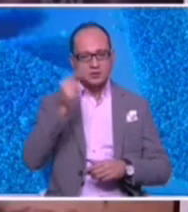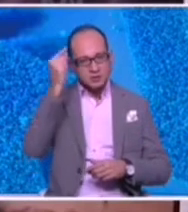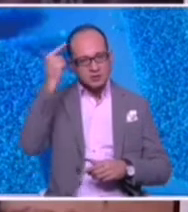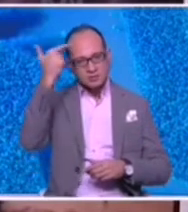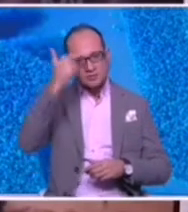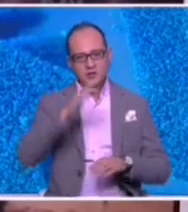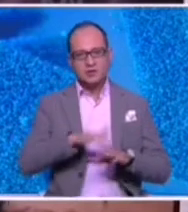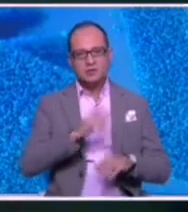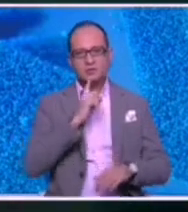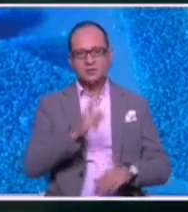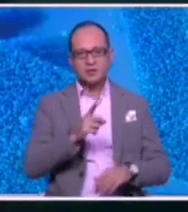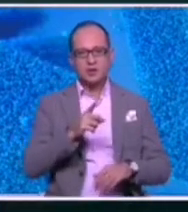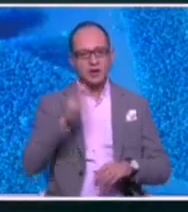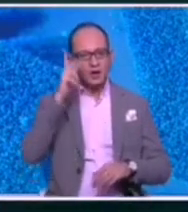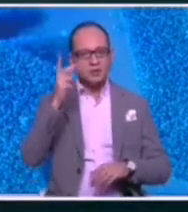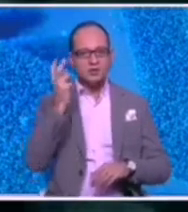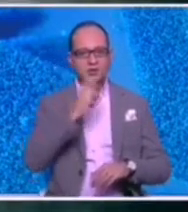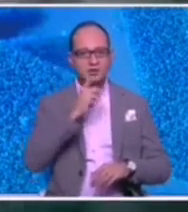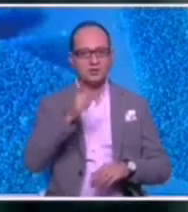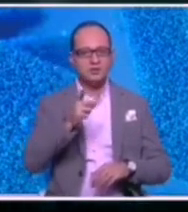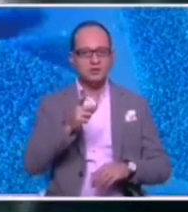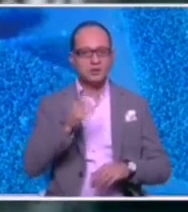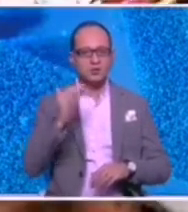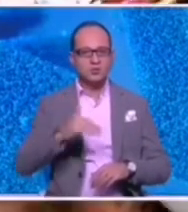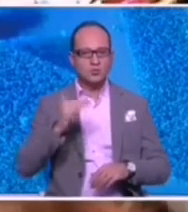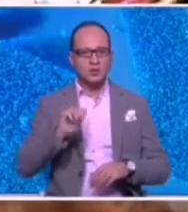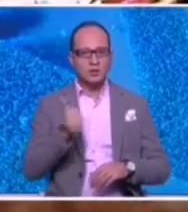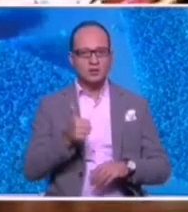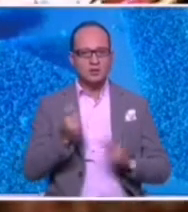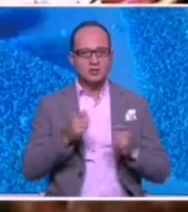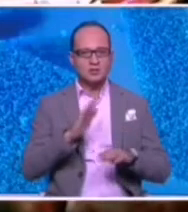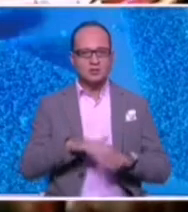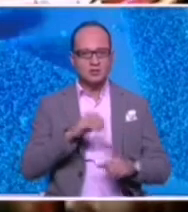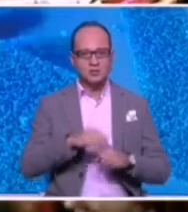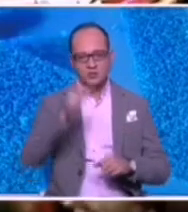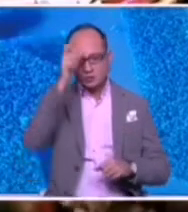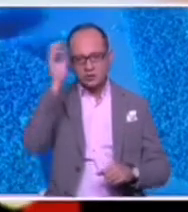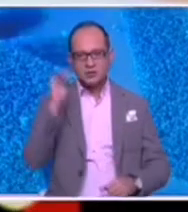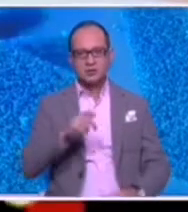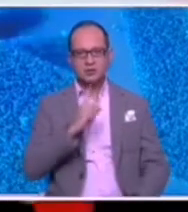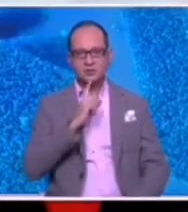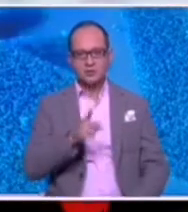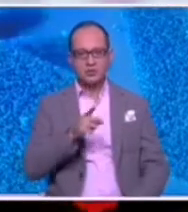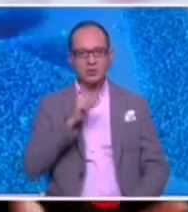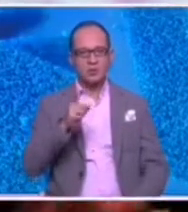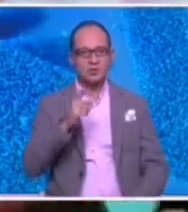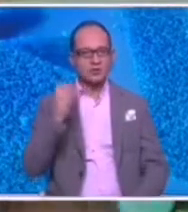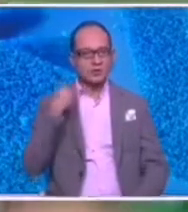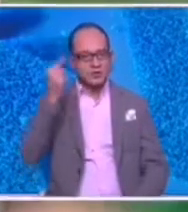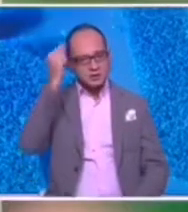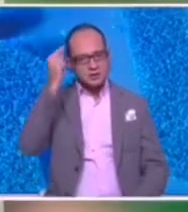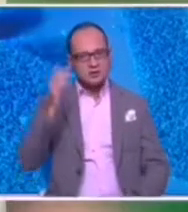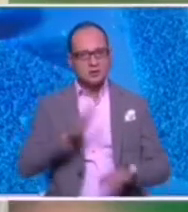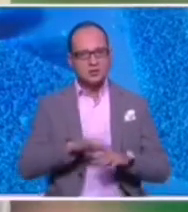saç ekimi yaptırdığını söyledi ABD'li şarkıcı daha ucuz ve kaliteli işlem yapıldığı için Türkiye'yi tercih etti Onu yeni saçlarına